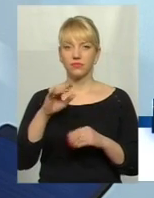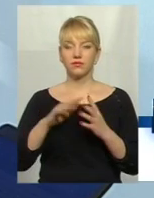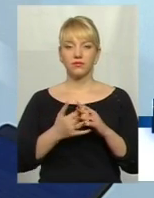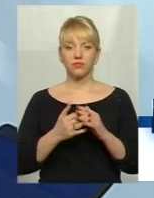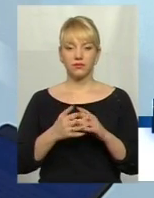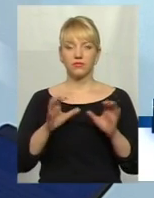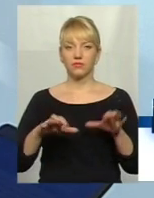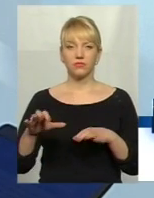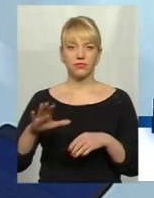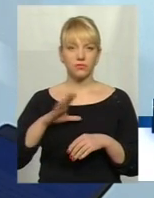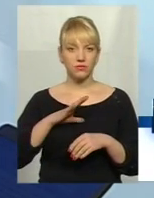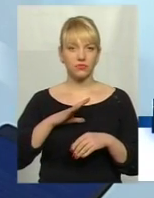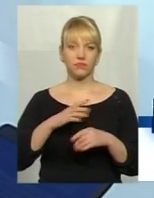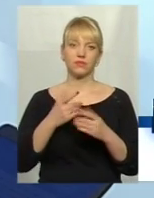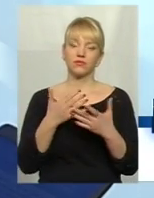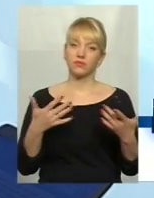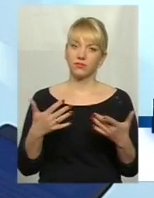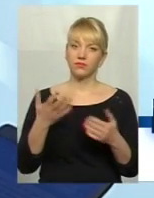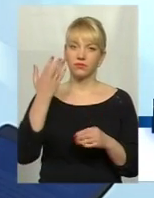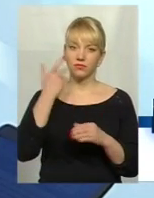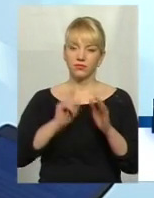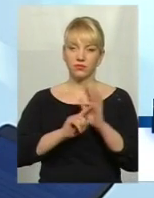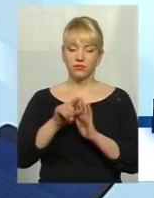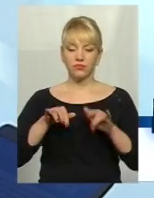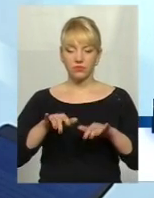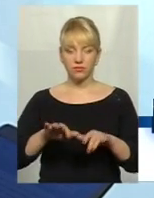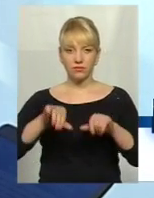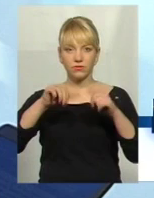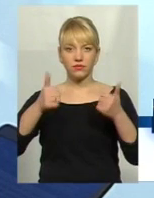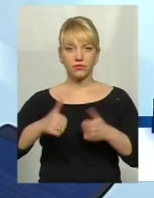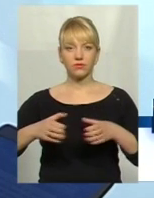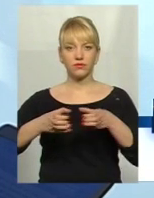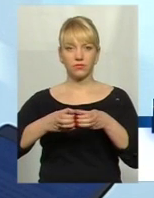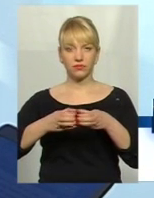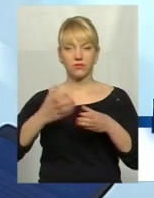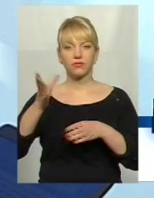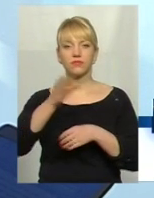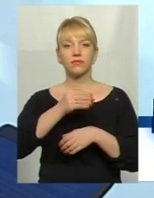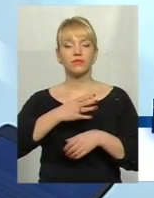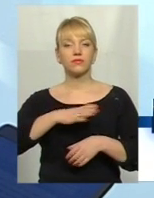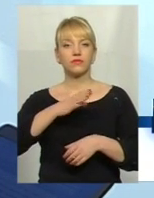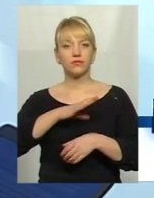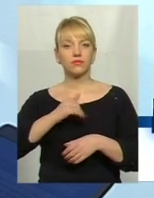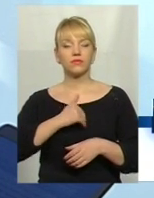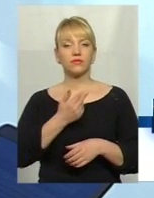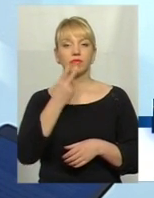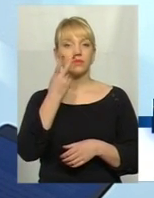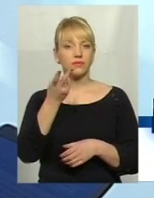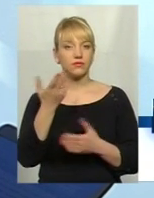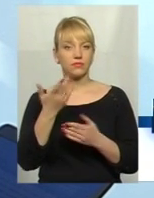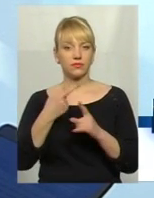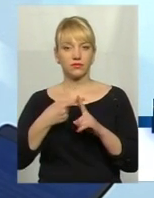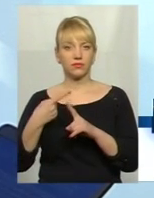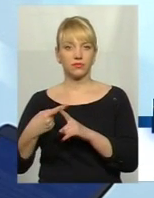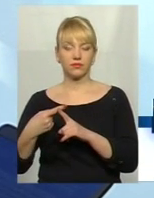була неоднозначна, коли розпочався процес формування громад. Всі чекали і хотіли побачити якісь